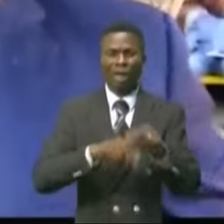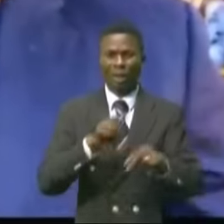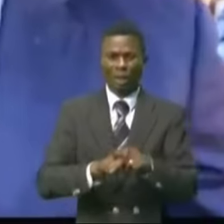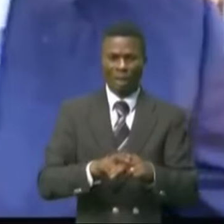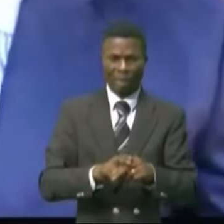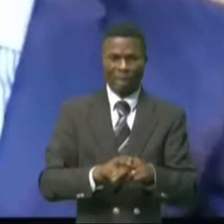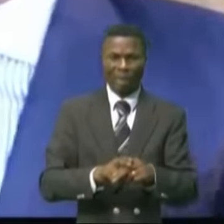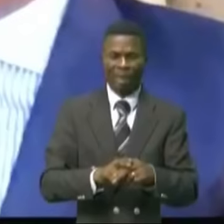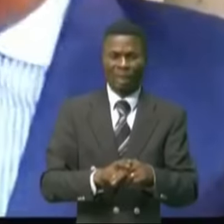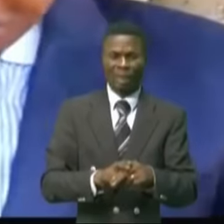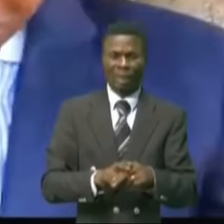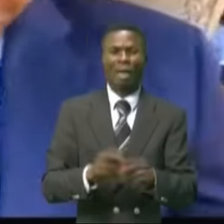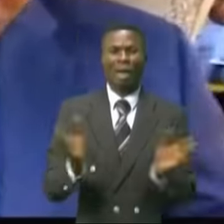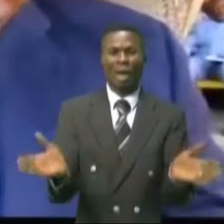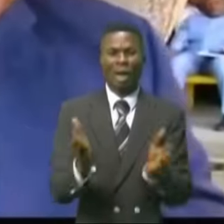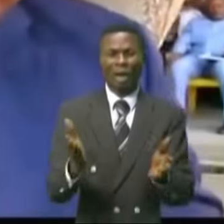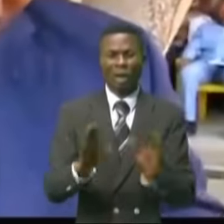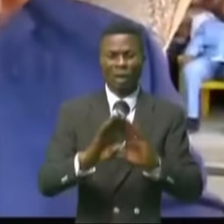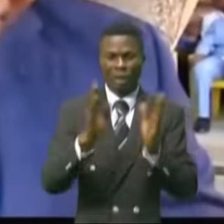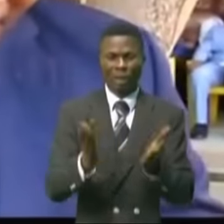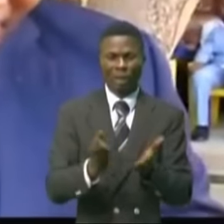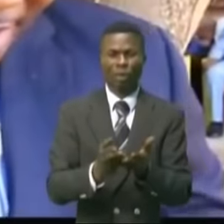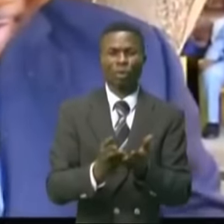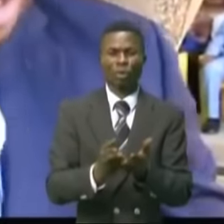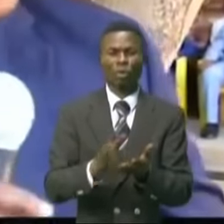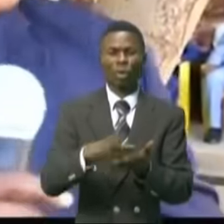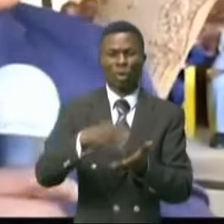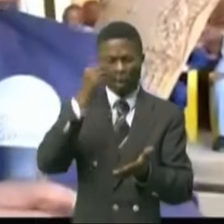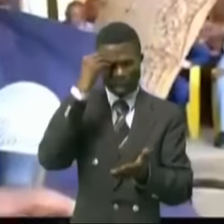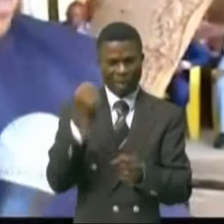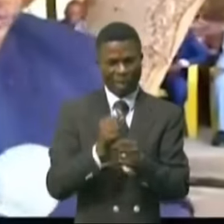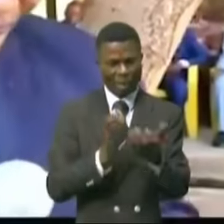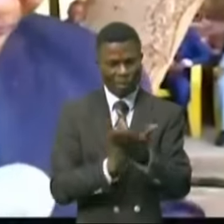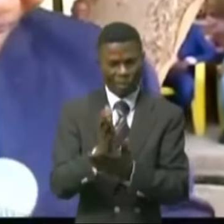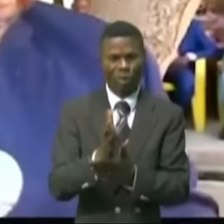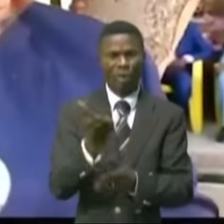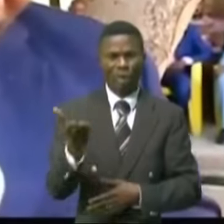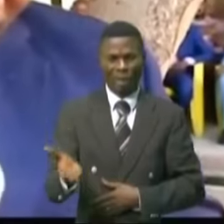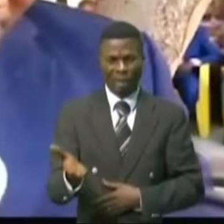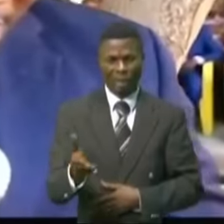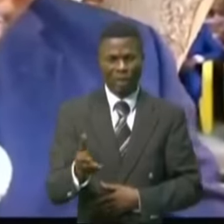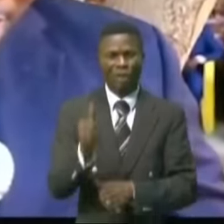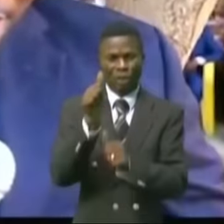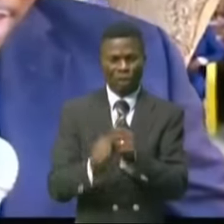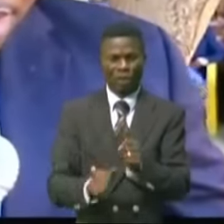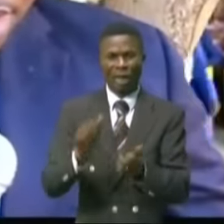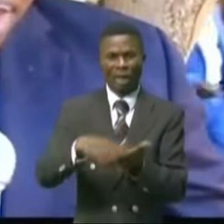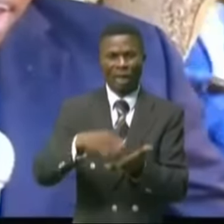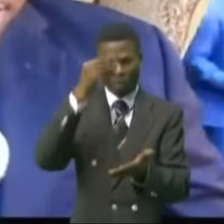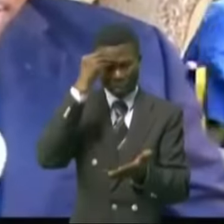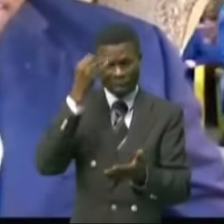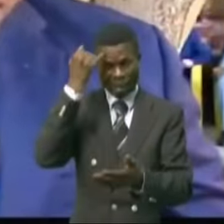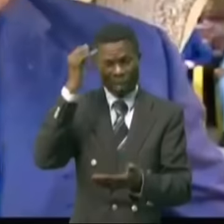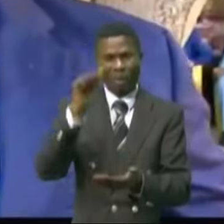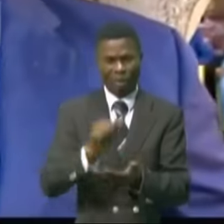DINACOPE, a exhorté le papa à plus de sérieux dans le travail de chacun. C'est dans cette optique d'espoir et